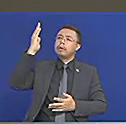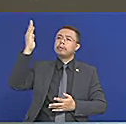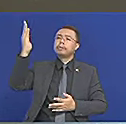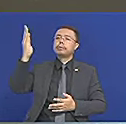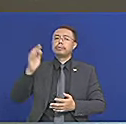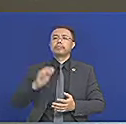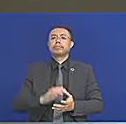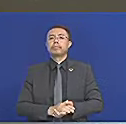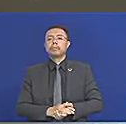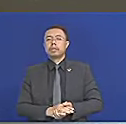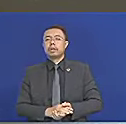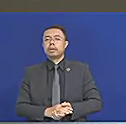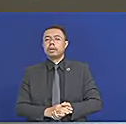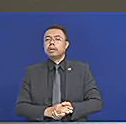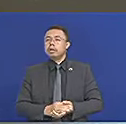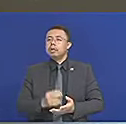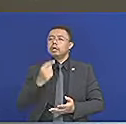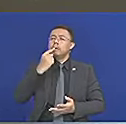Engkaulah